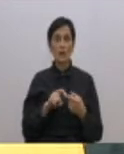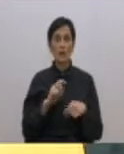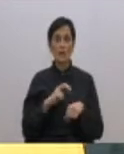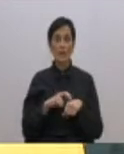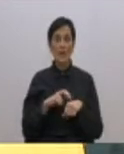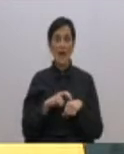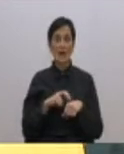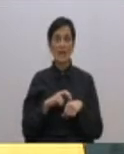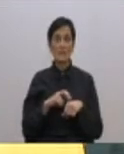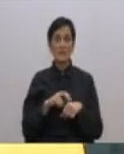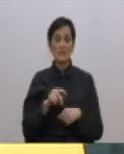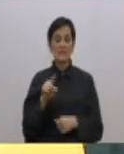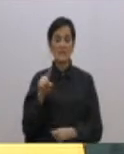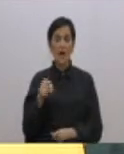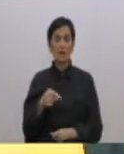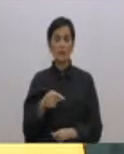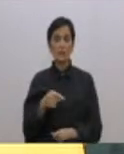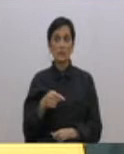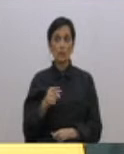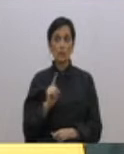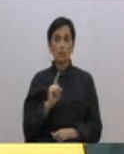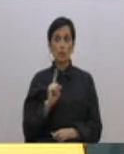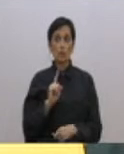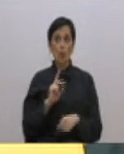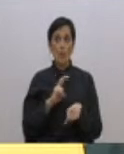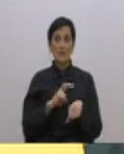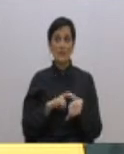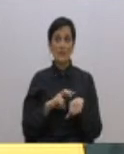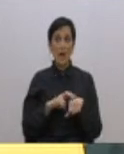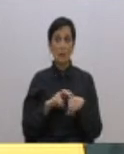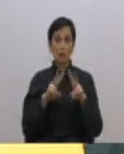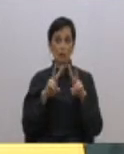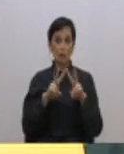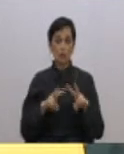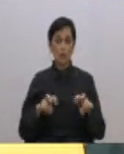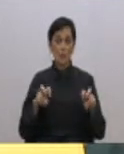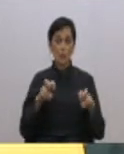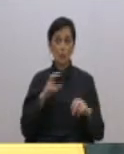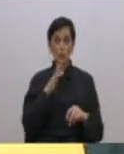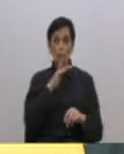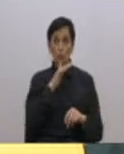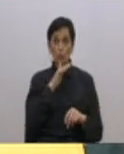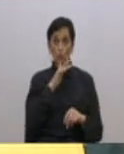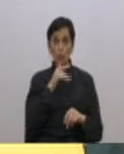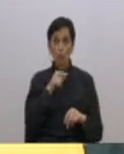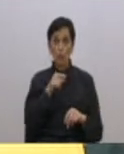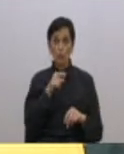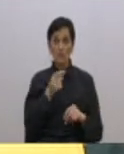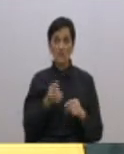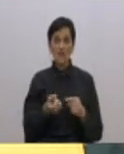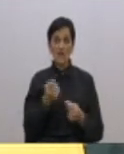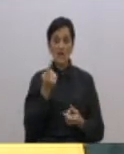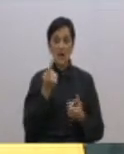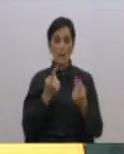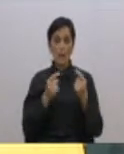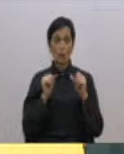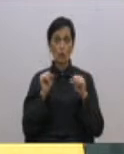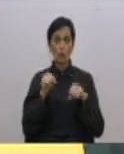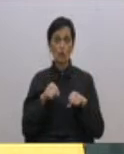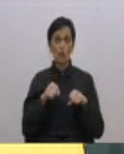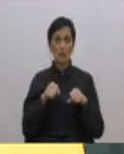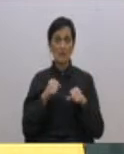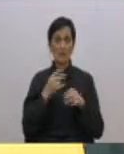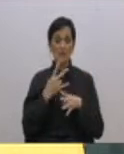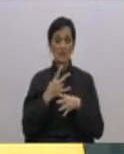ექიმის ვალდებულებას, რომ სამედიცინო შემოწმების დროს გავლენილი შესაძლო